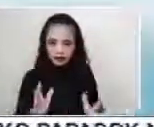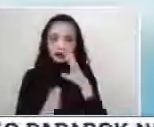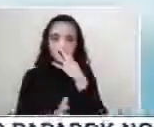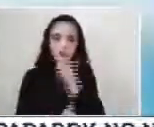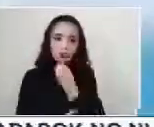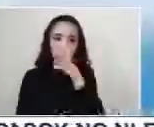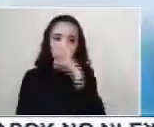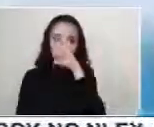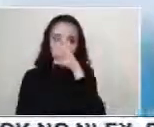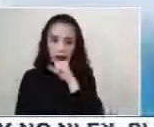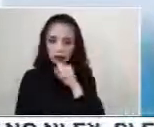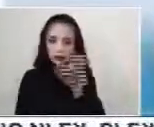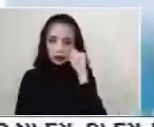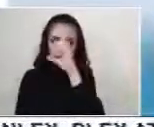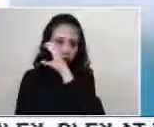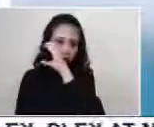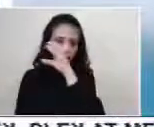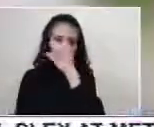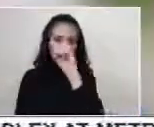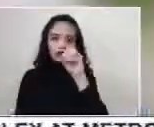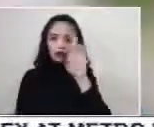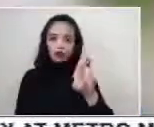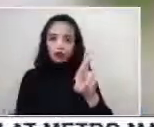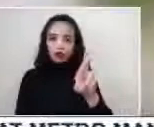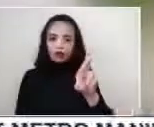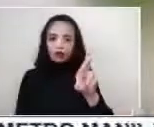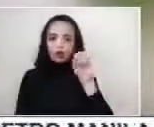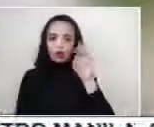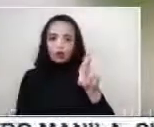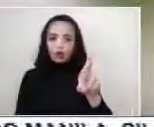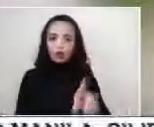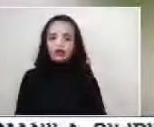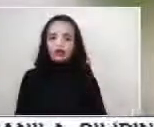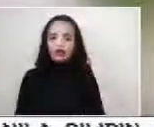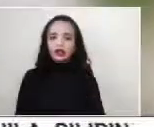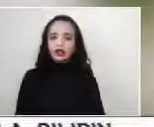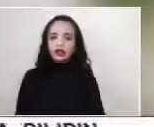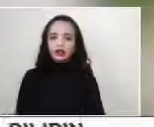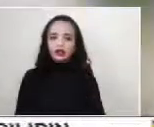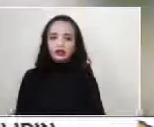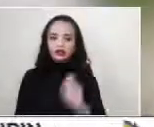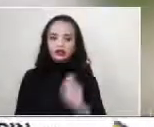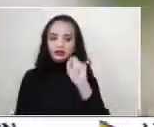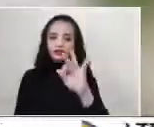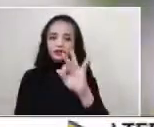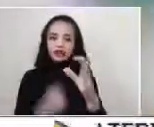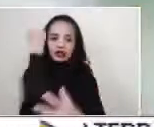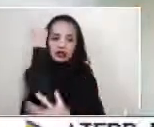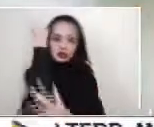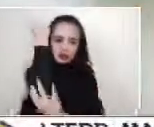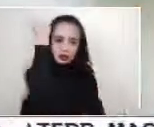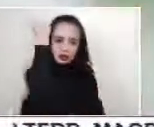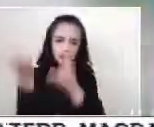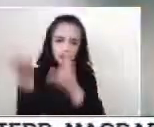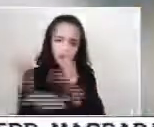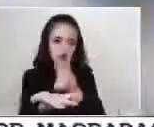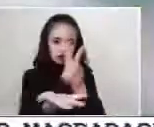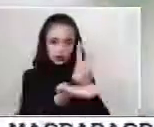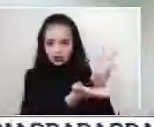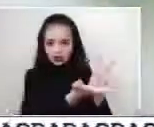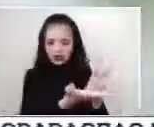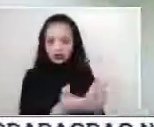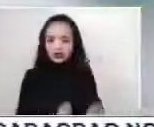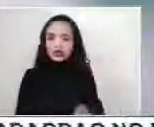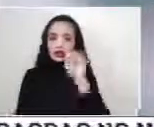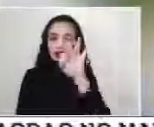cute pictures nila na magkasama sa beach. Sa post ni Maine, ibinahagi niya ang larawan nila ng kanyang boyfriend habang magkadikit ang kanilang